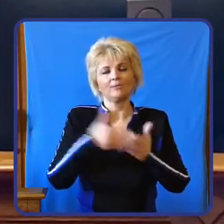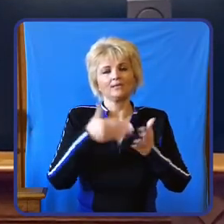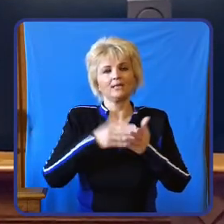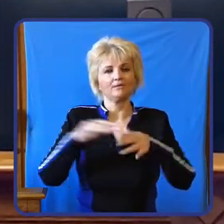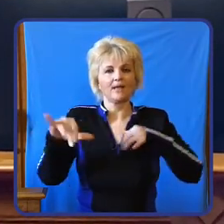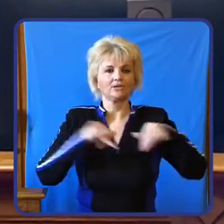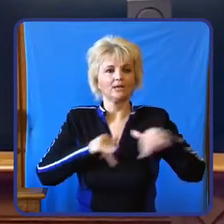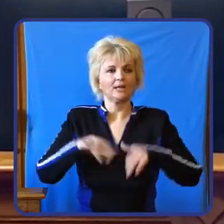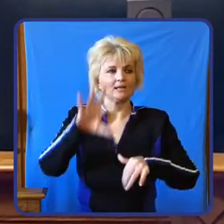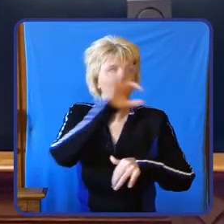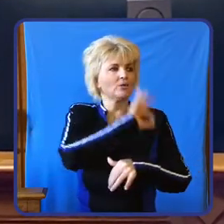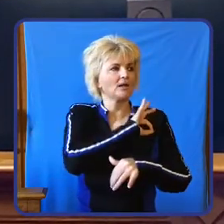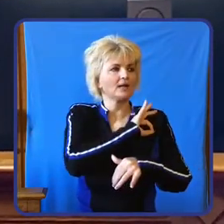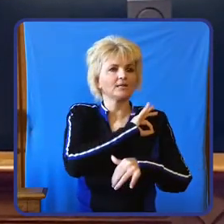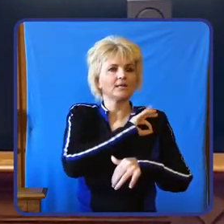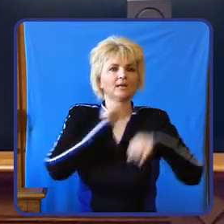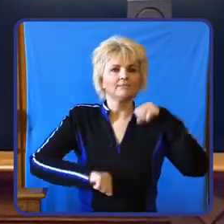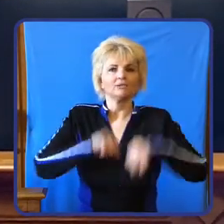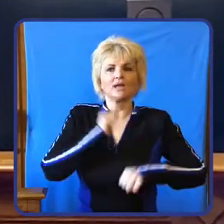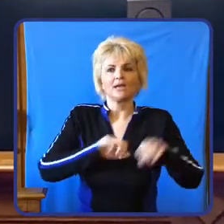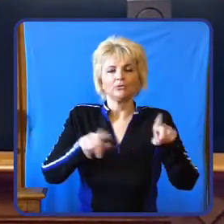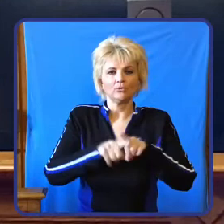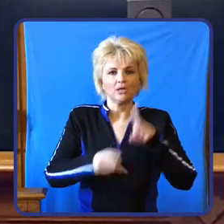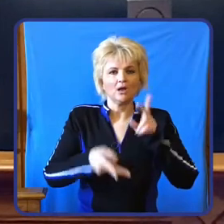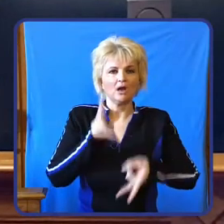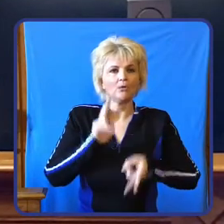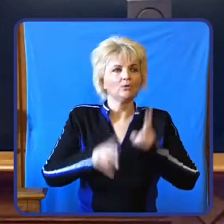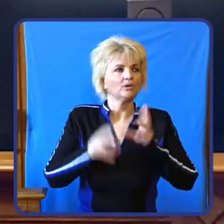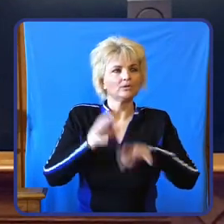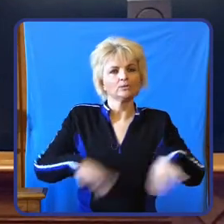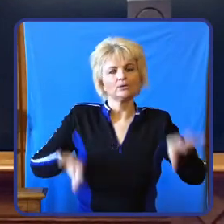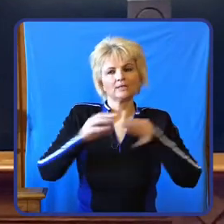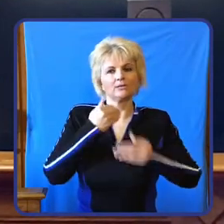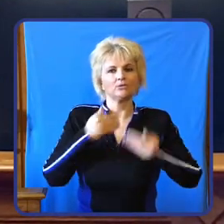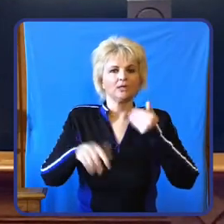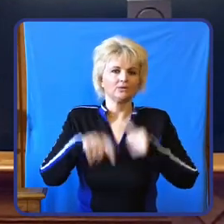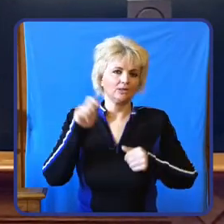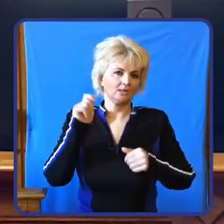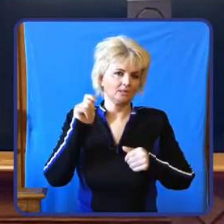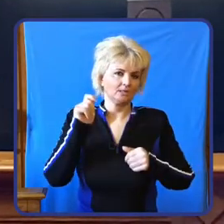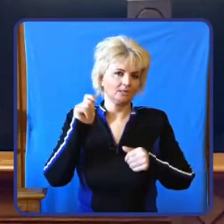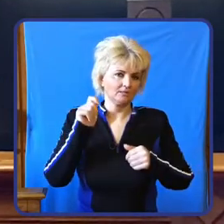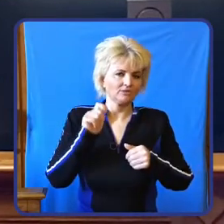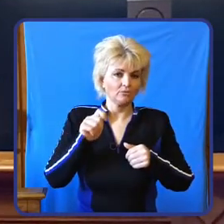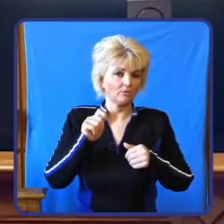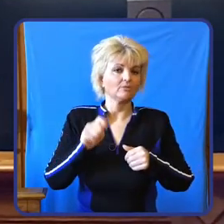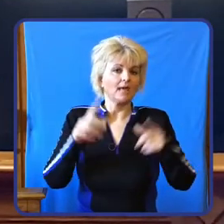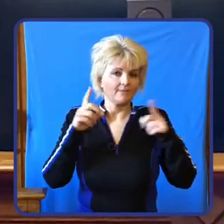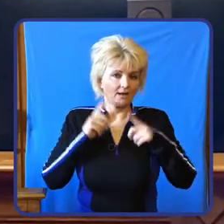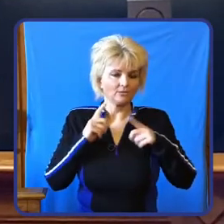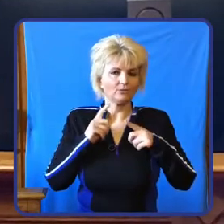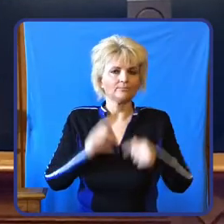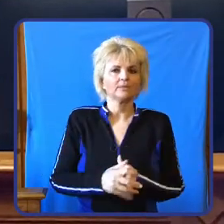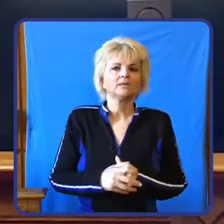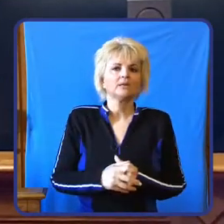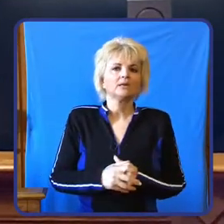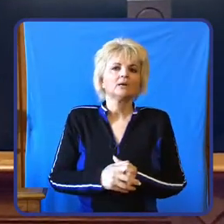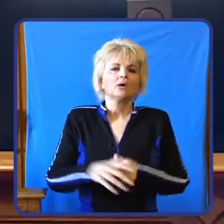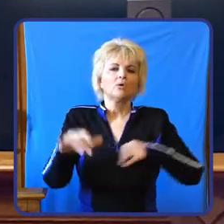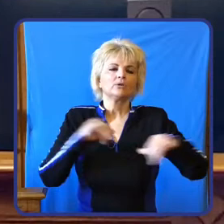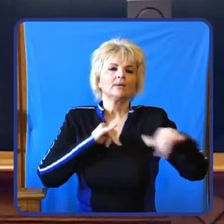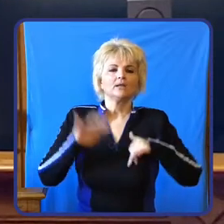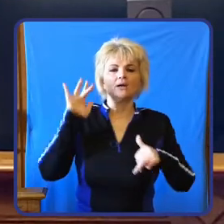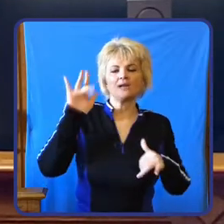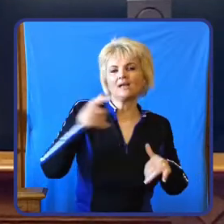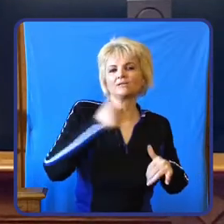polgárt, viselkedjen úgy, ahogy az országgyűlési képviselőnktől pártállástól függetlenül elvárható. A Hódműzővásárhelyi